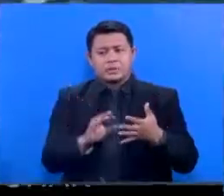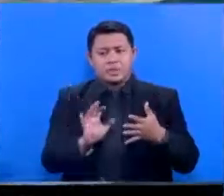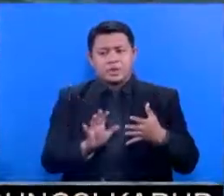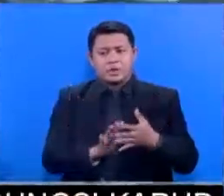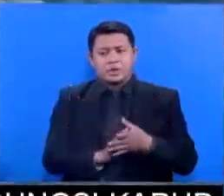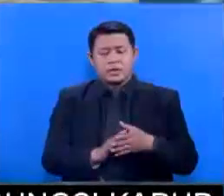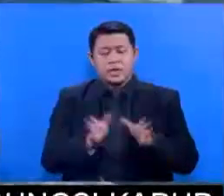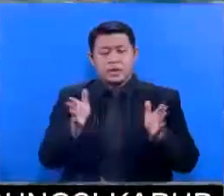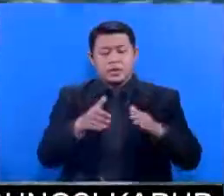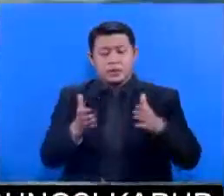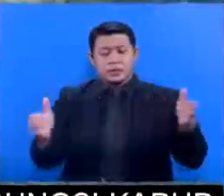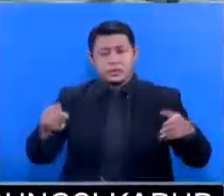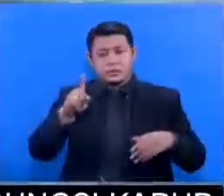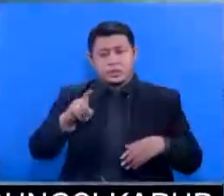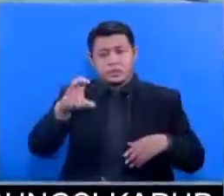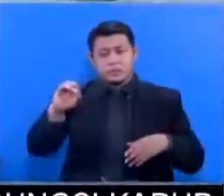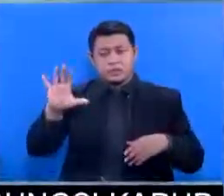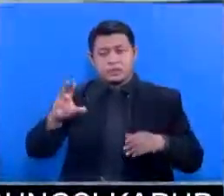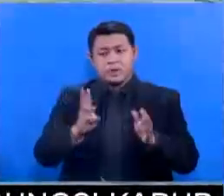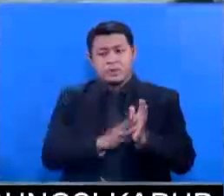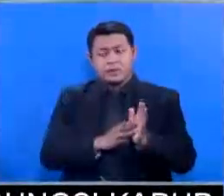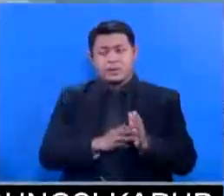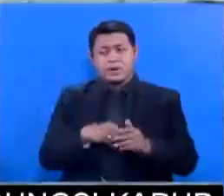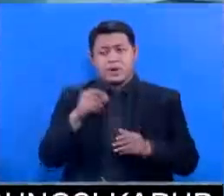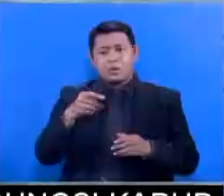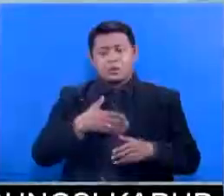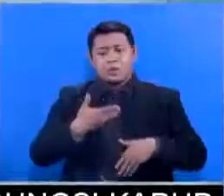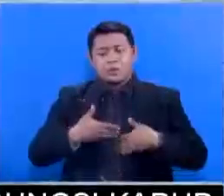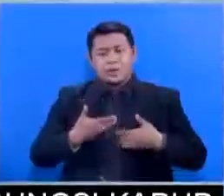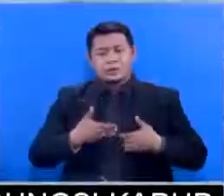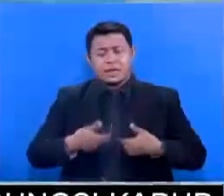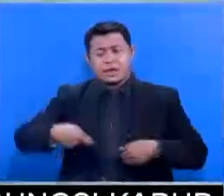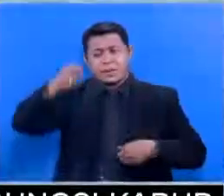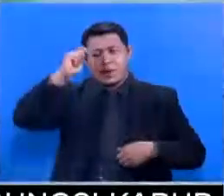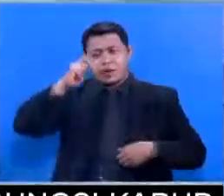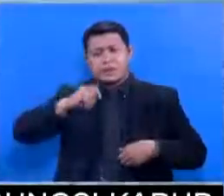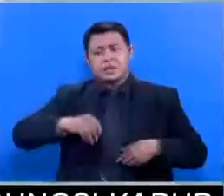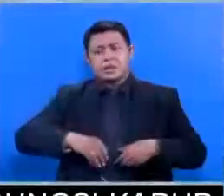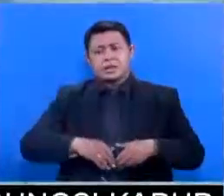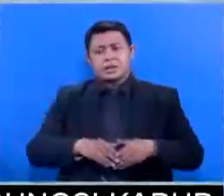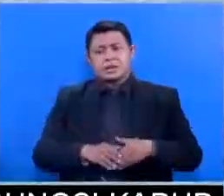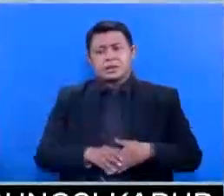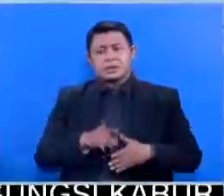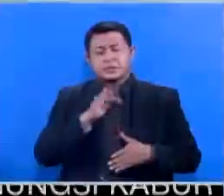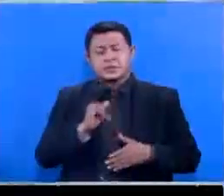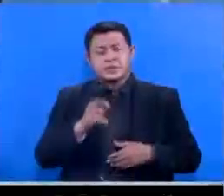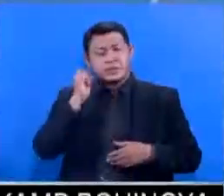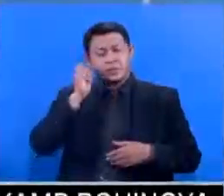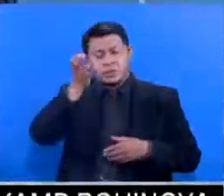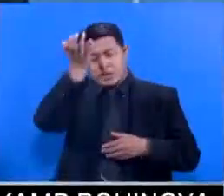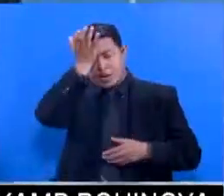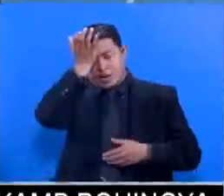di kolam seluas 105 M2 ini pengunjung bisa merasakan sensasi mandi dan bermanja ala putri raja